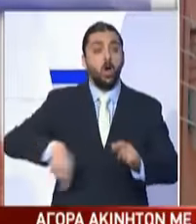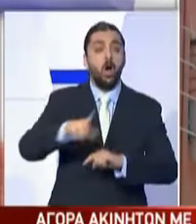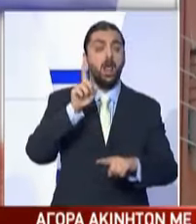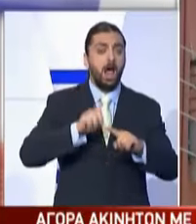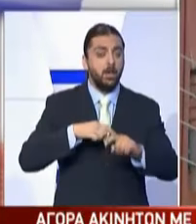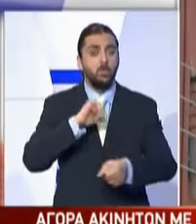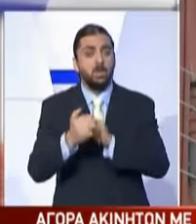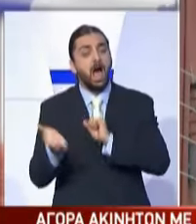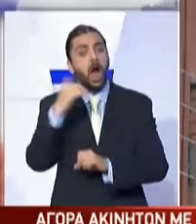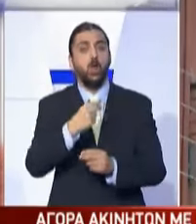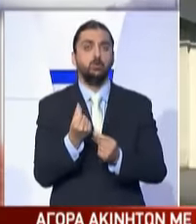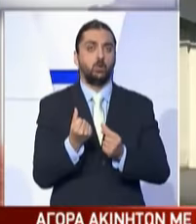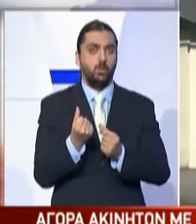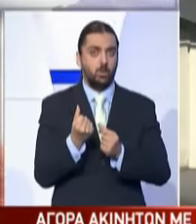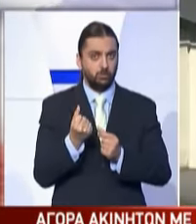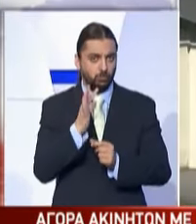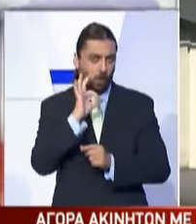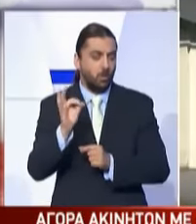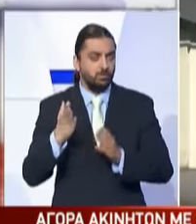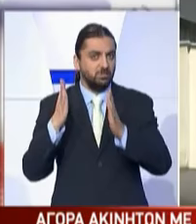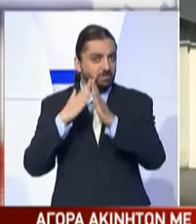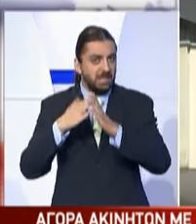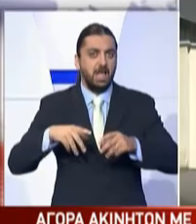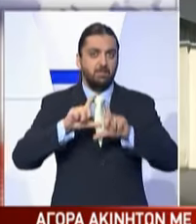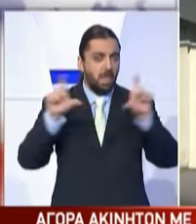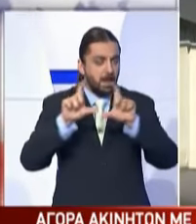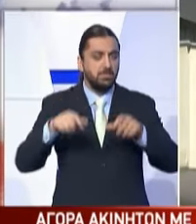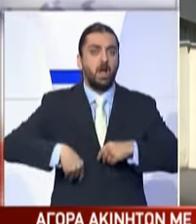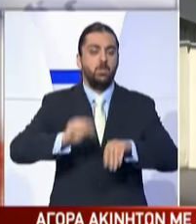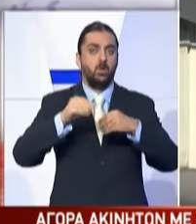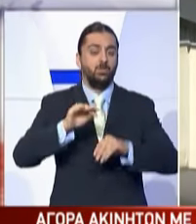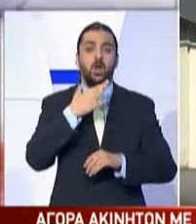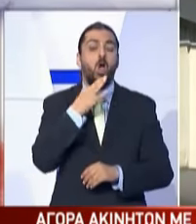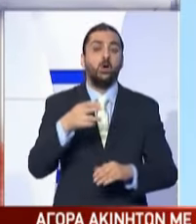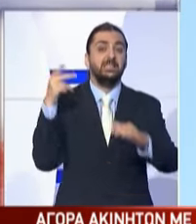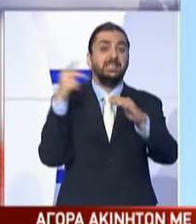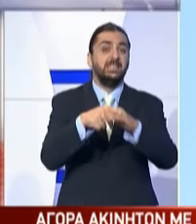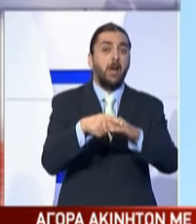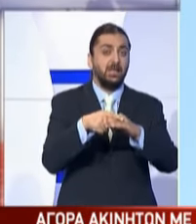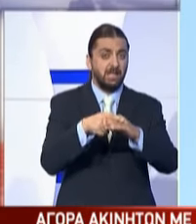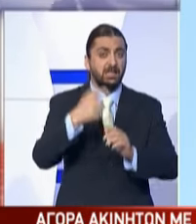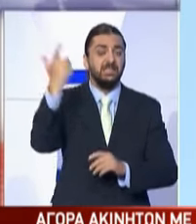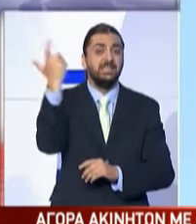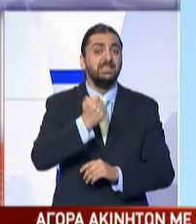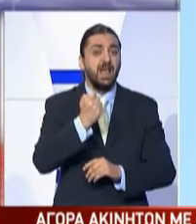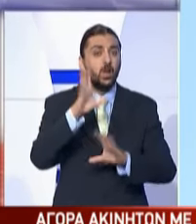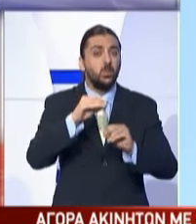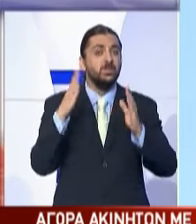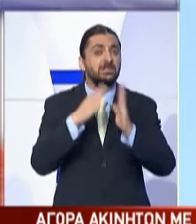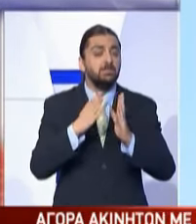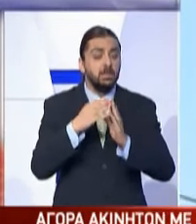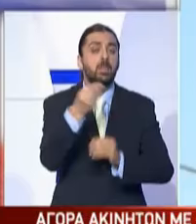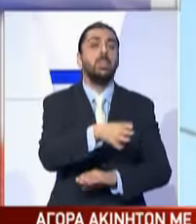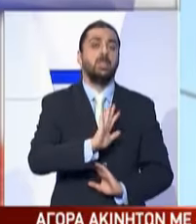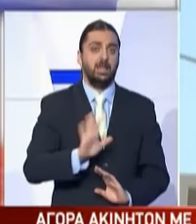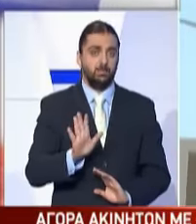μια προσπάθεια τόνωσης της αγοράς ακινήτων, αφού οι στρόφιγγες χρηματοδότησης των στεγαστικών δανείων από τις τράπεζες έχουν κλείσει. Πάντως, ακόμη και με αυτόν τον τρόπο,